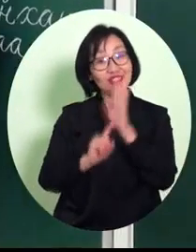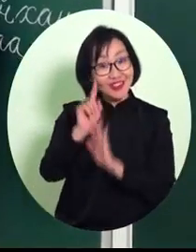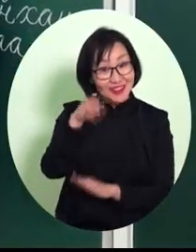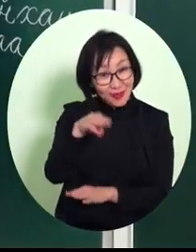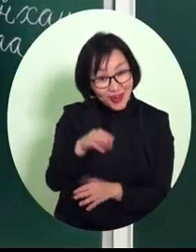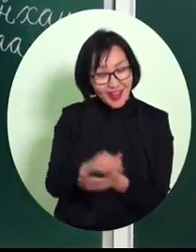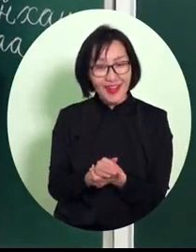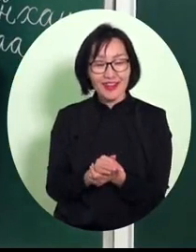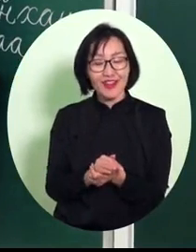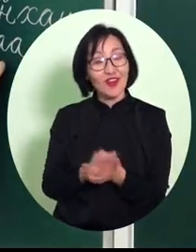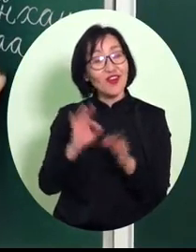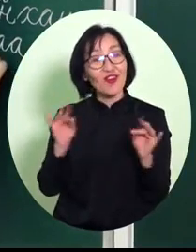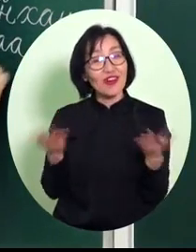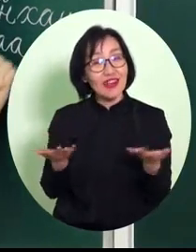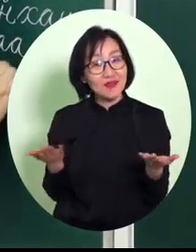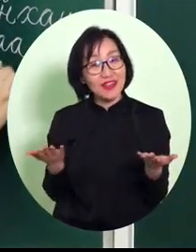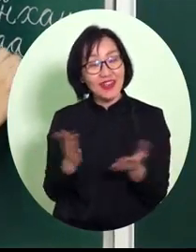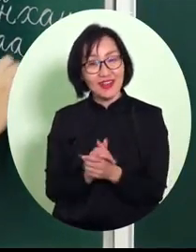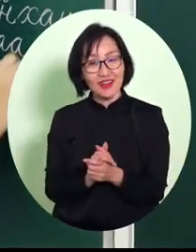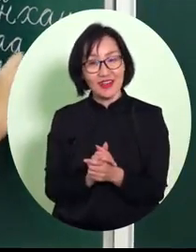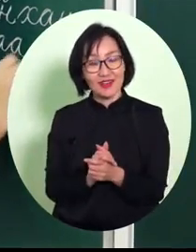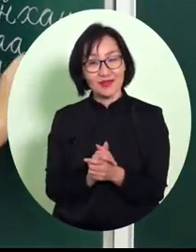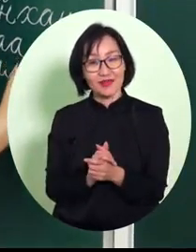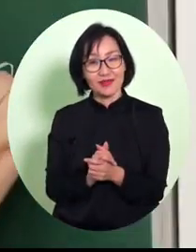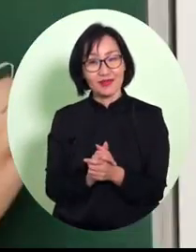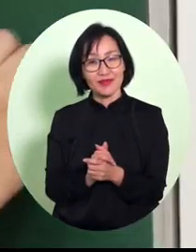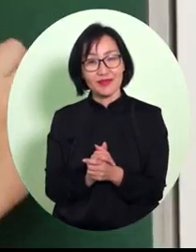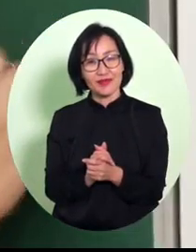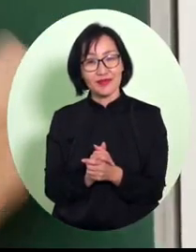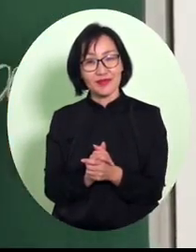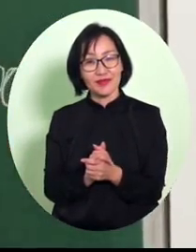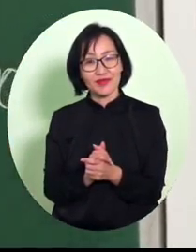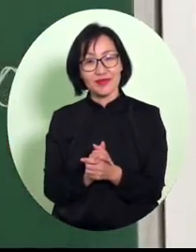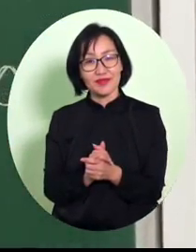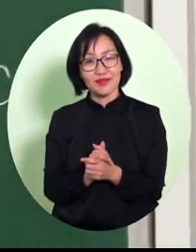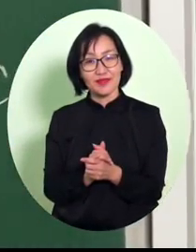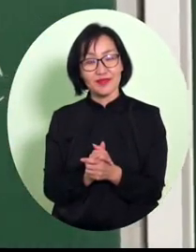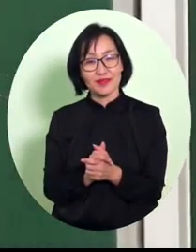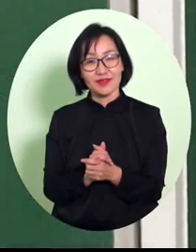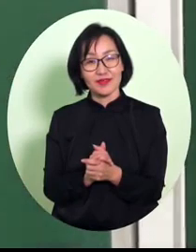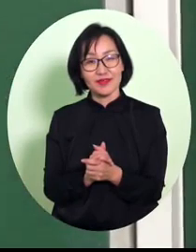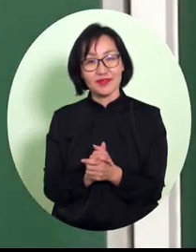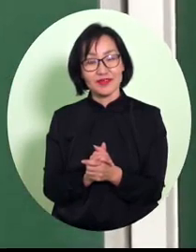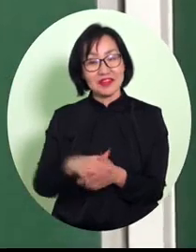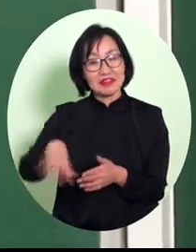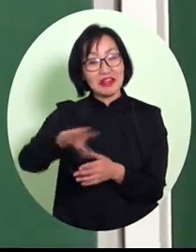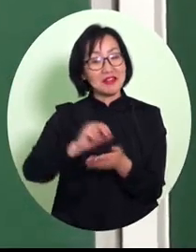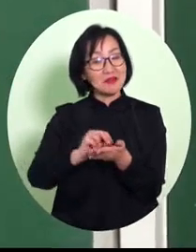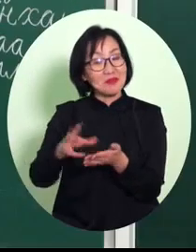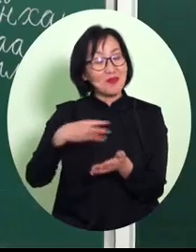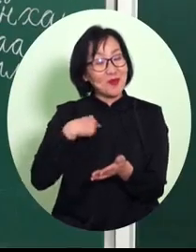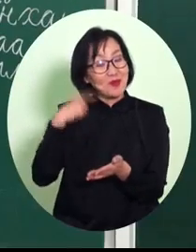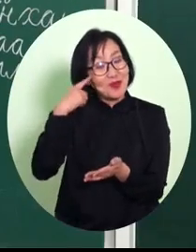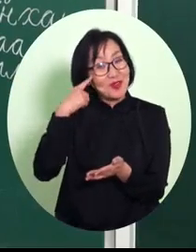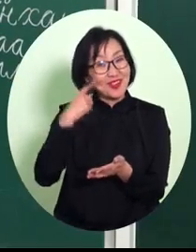Найзуудтайгаа тоглож эхэлнэ. За өөр яах вэ? Хаврын үйлрэл. За мөн магадгүй та нар ингэж өчөж